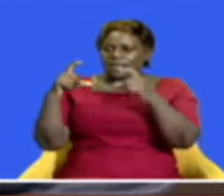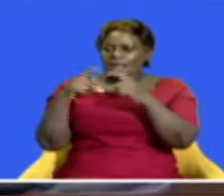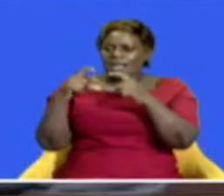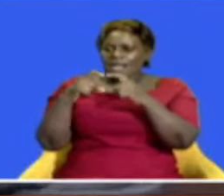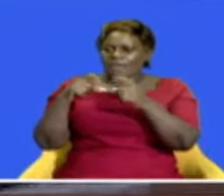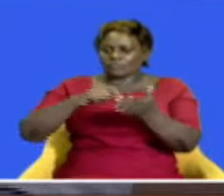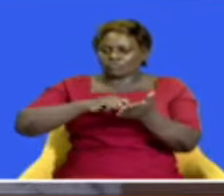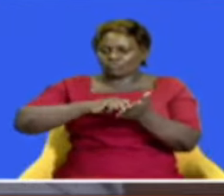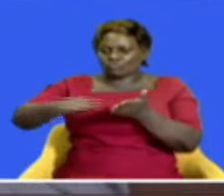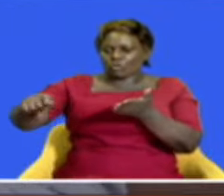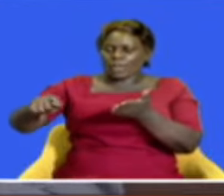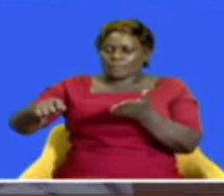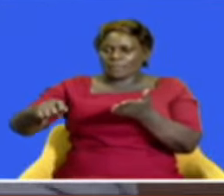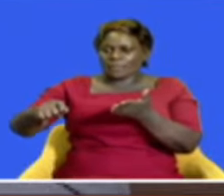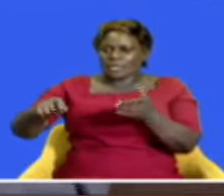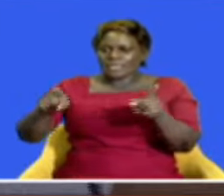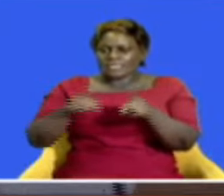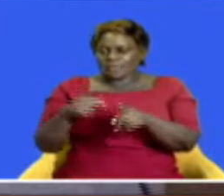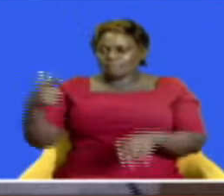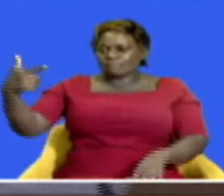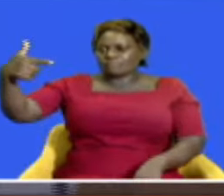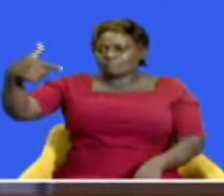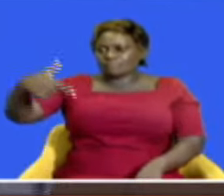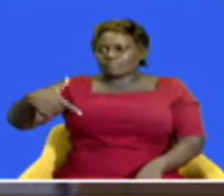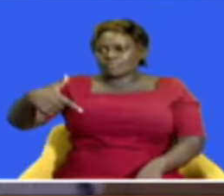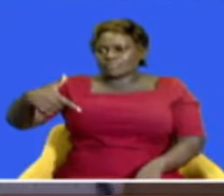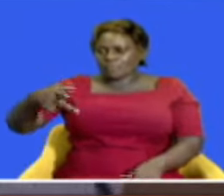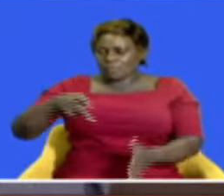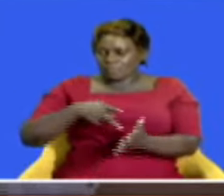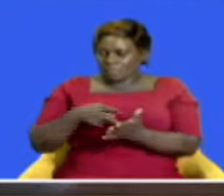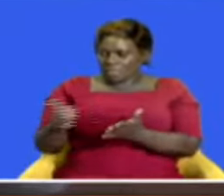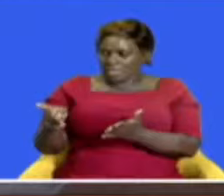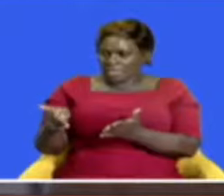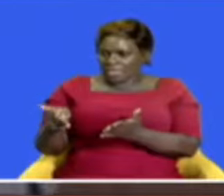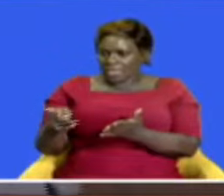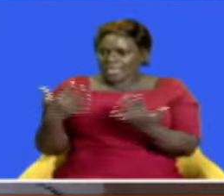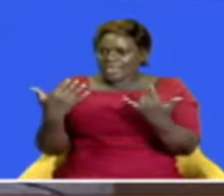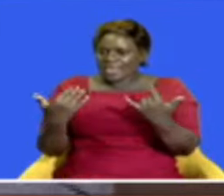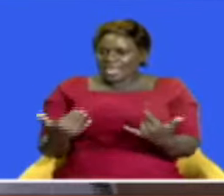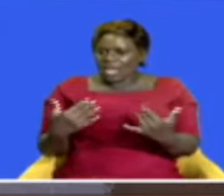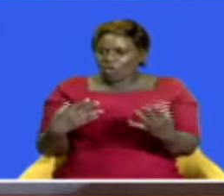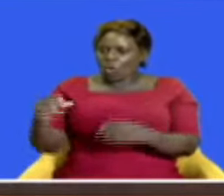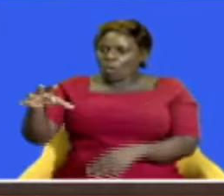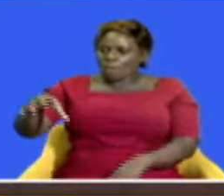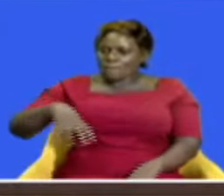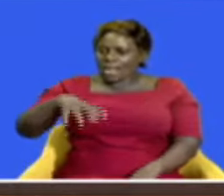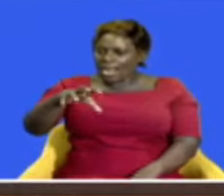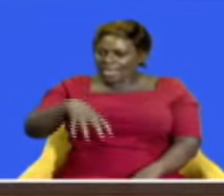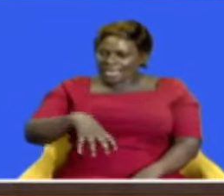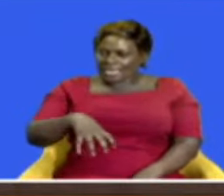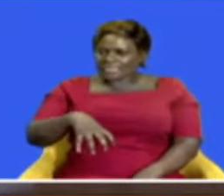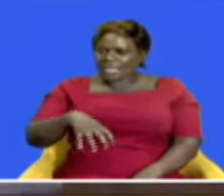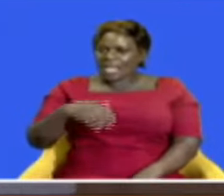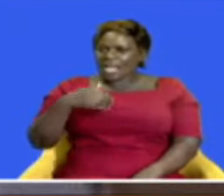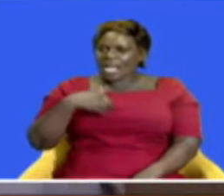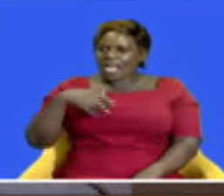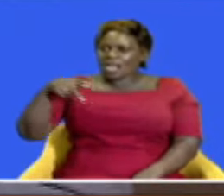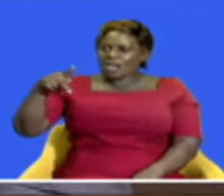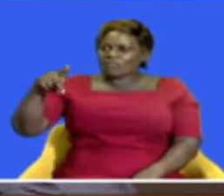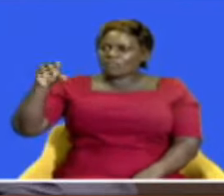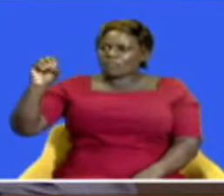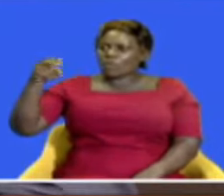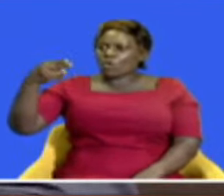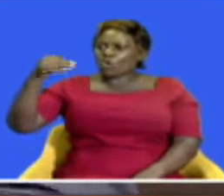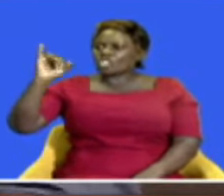kuswipe, hata kwenye petrol station ukiweka mafuta ukilipa, hata saa hii ukienda sokoni unapata kuna pochi, hata ukipanda